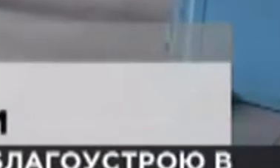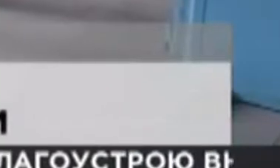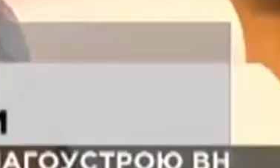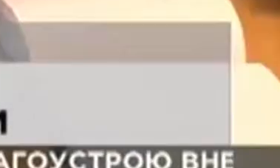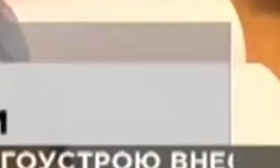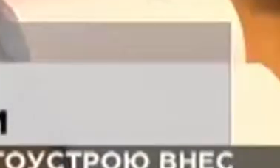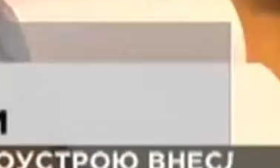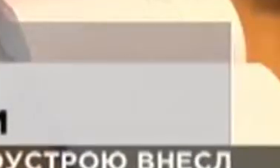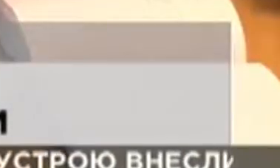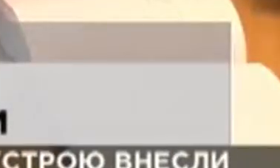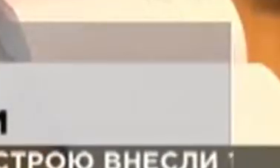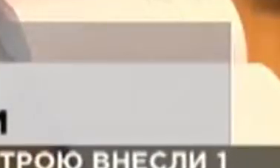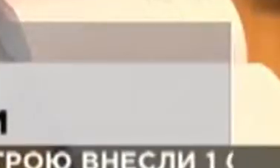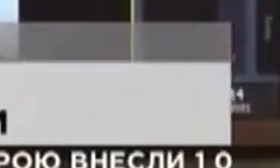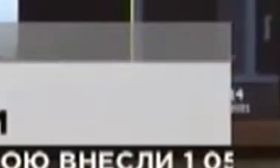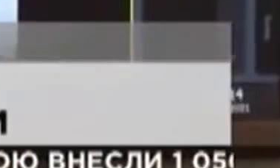джерелами спалахів ковіду.